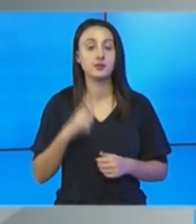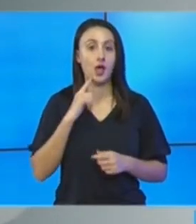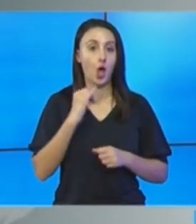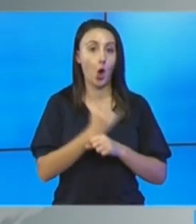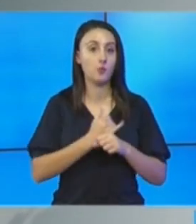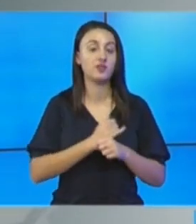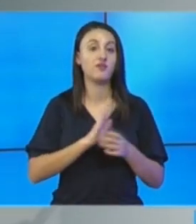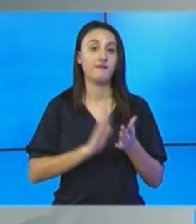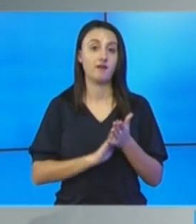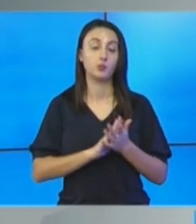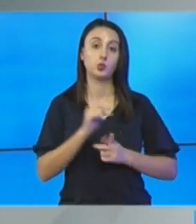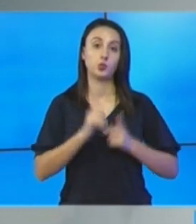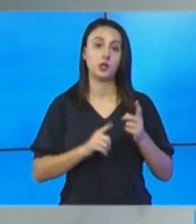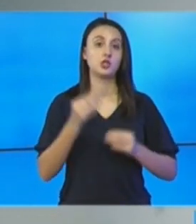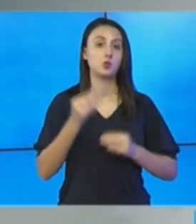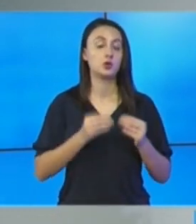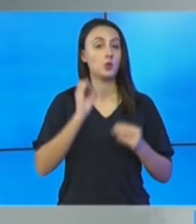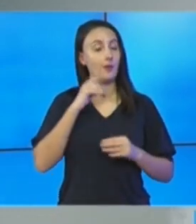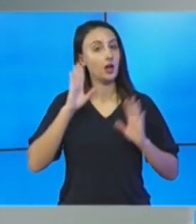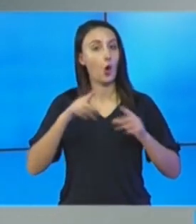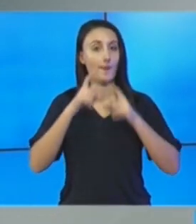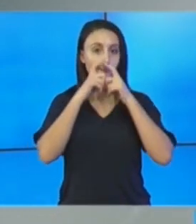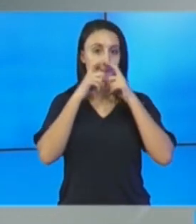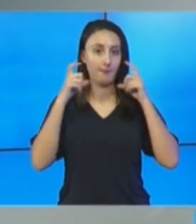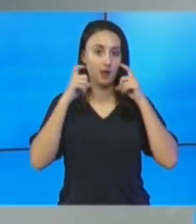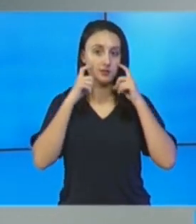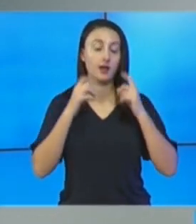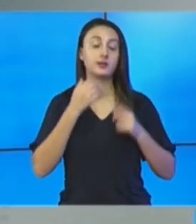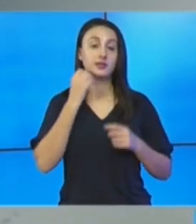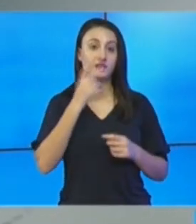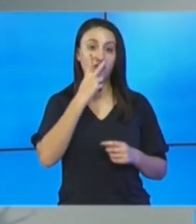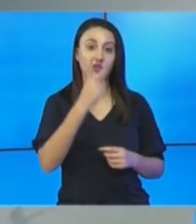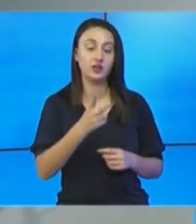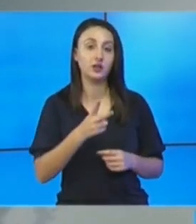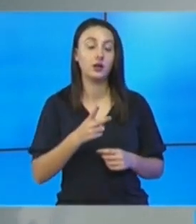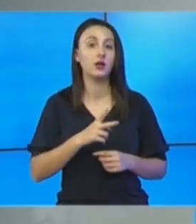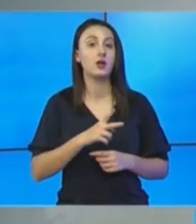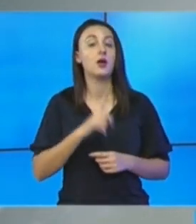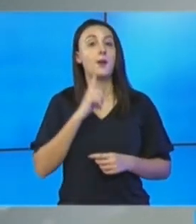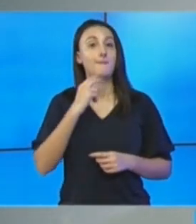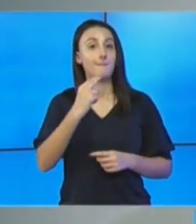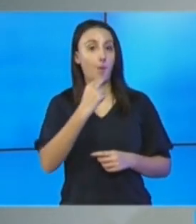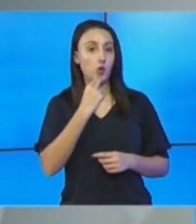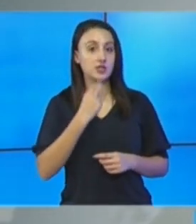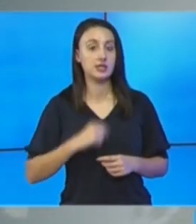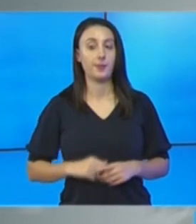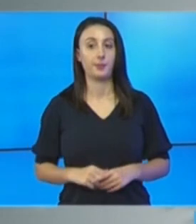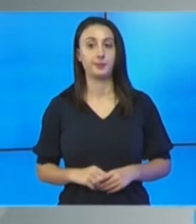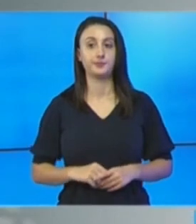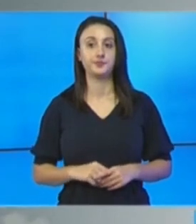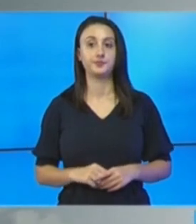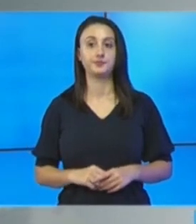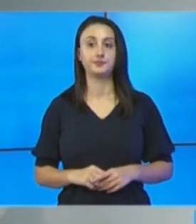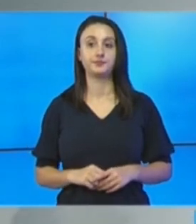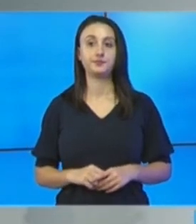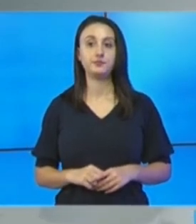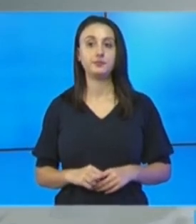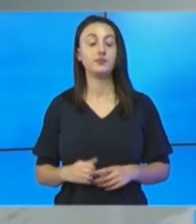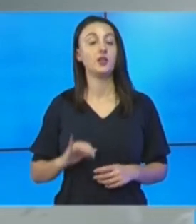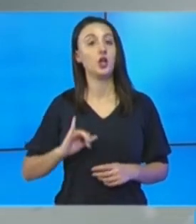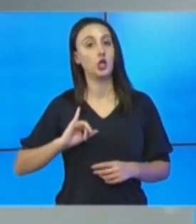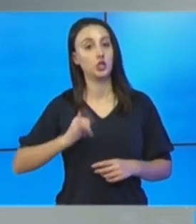constatat faptul că în unele situații oamenii poartă masca de protecție atunci când văd forțele de ordine, atunci când văd polițiști în acel perimetru,